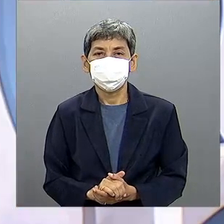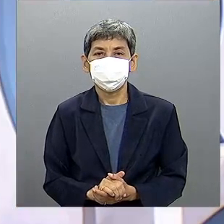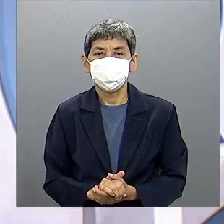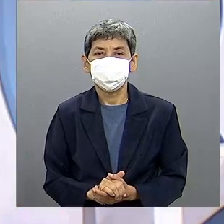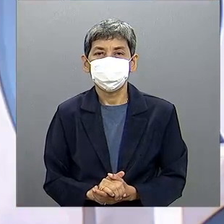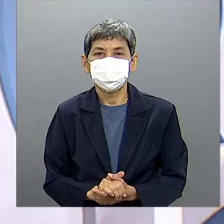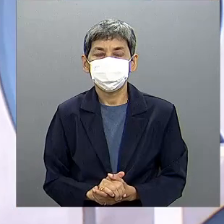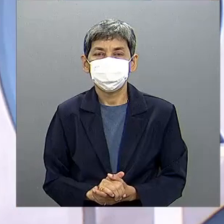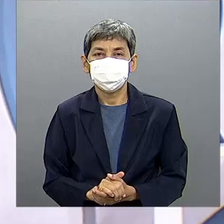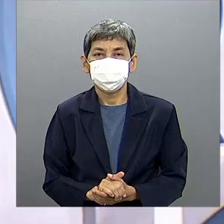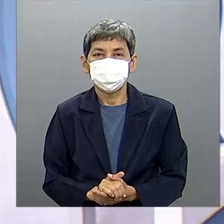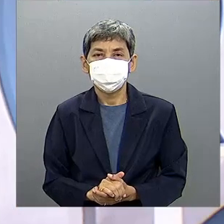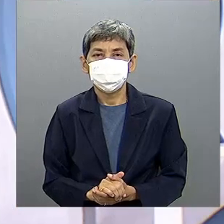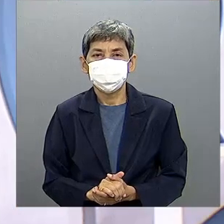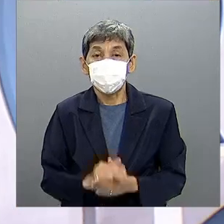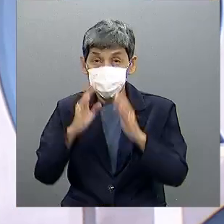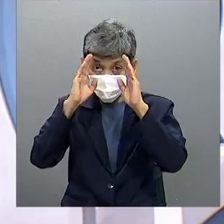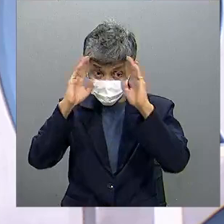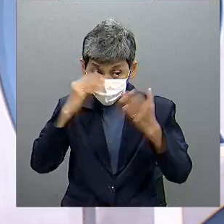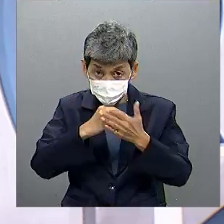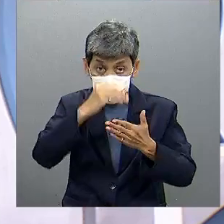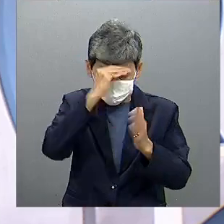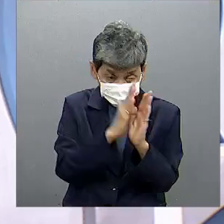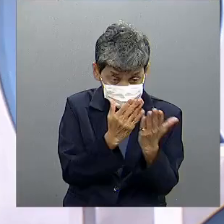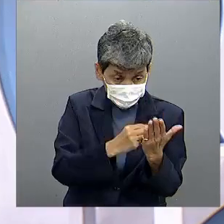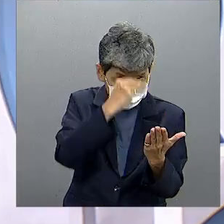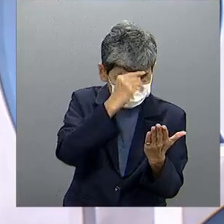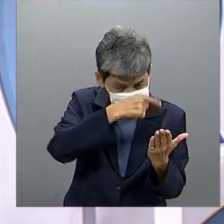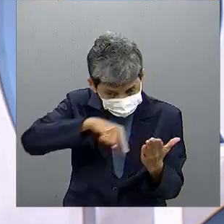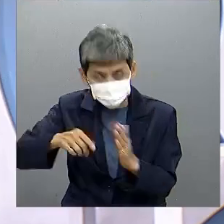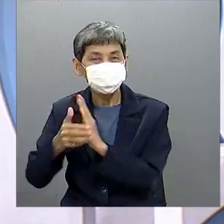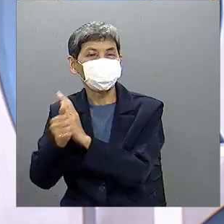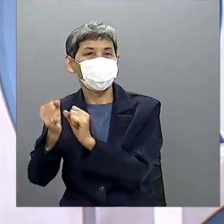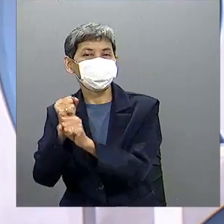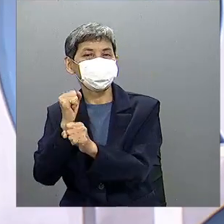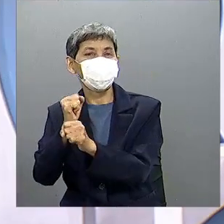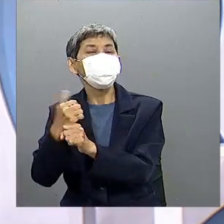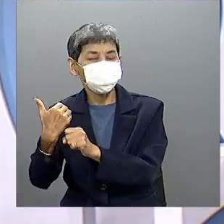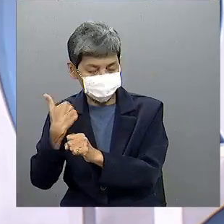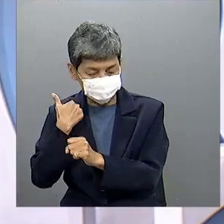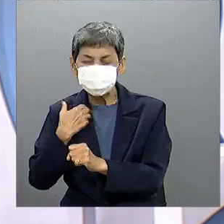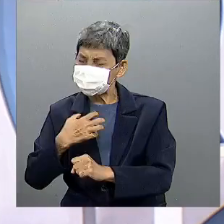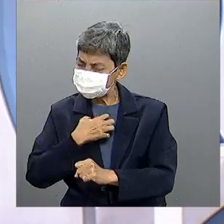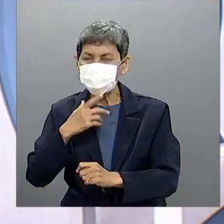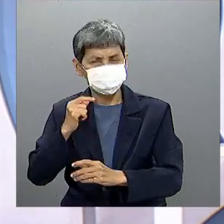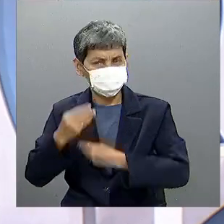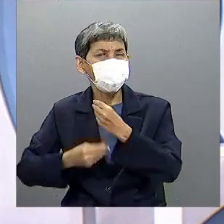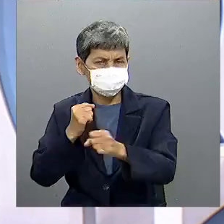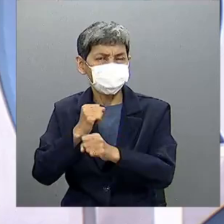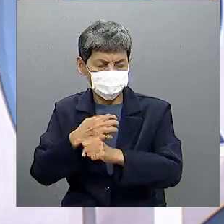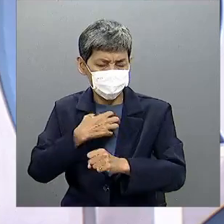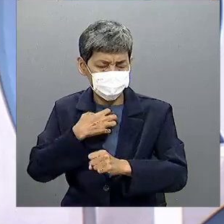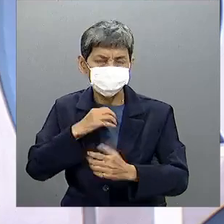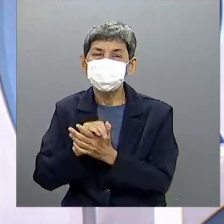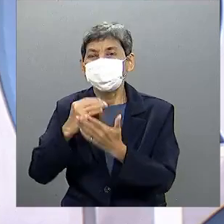นอกจากความรู้ในบทเรียนแล้วนะคะคุณผู้ชมความเชี่ยวชาญเฉพาะด้านเนี่ยมักจะเป็นที่ต้องการของตลาดแรงงานและระบบการศึกษาเ